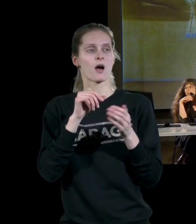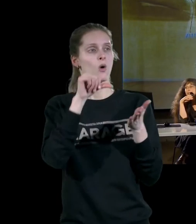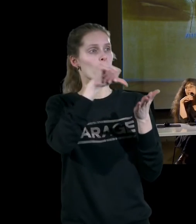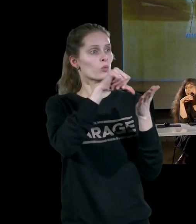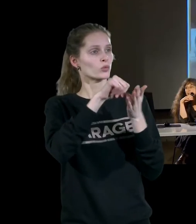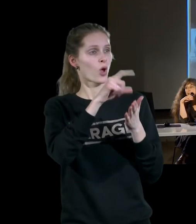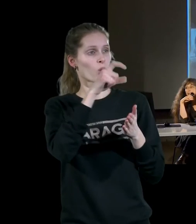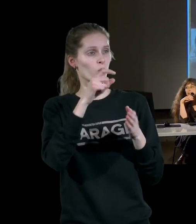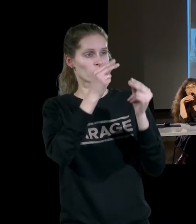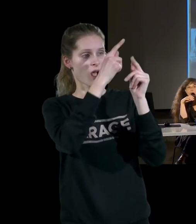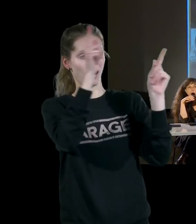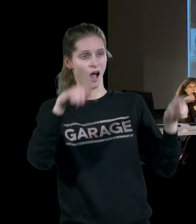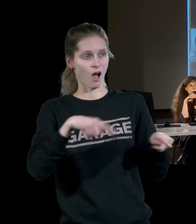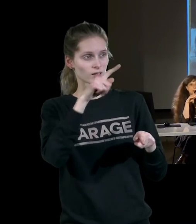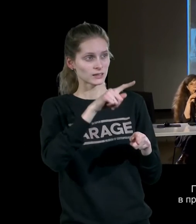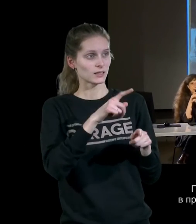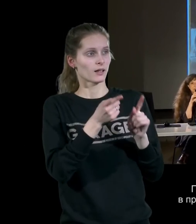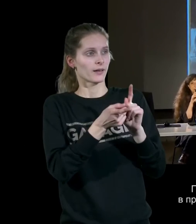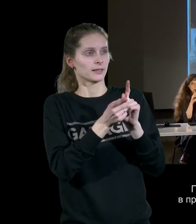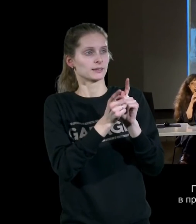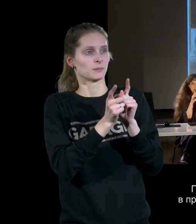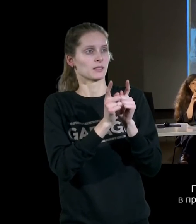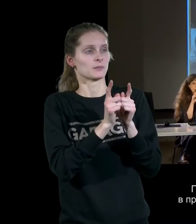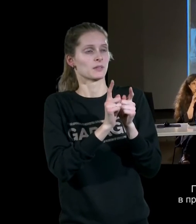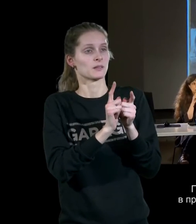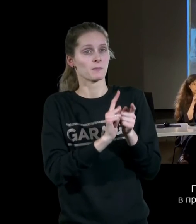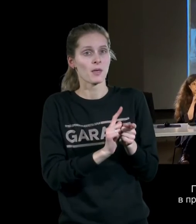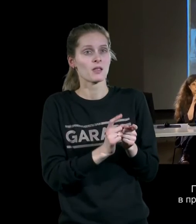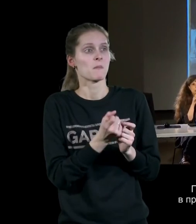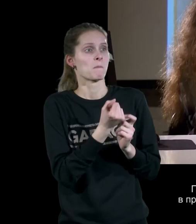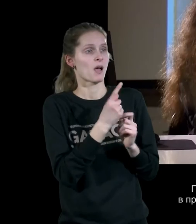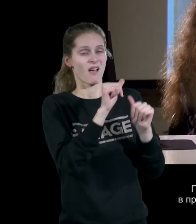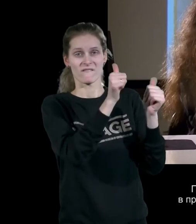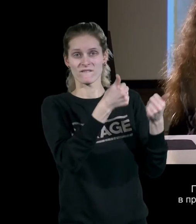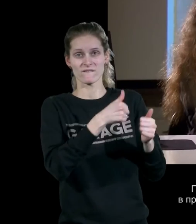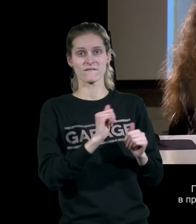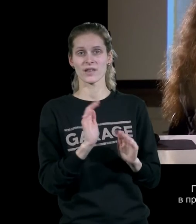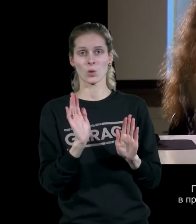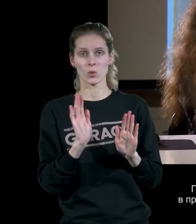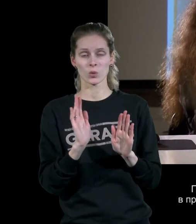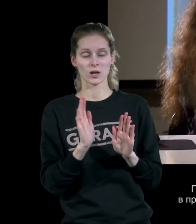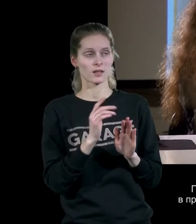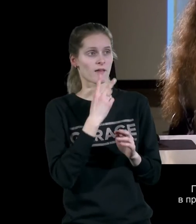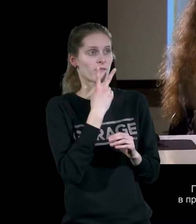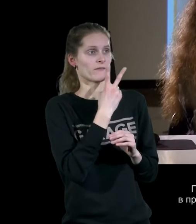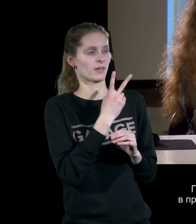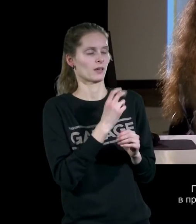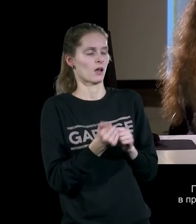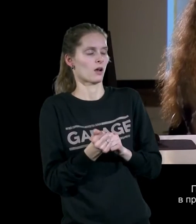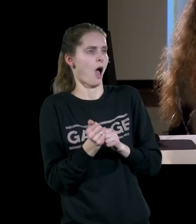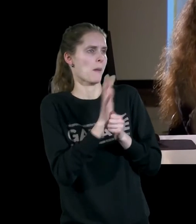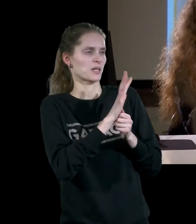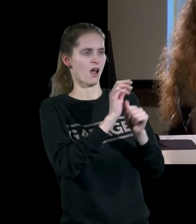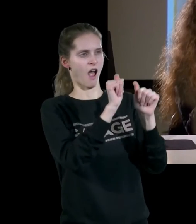знаки, гораздо важнее в некие ландшафты. Постепенно эти фигуры оказываются уже там не фигурами в пространстве картины, а оказываются некими абстрактными